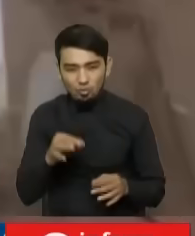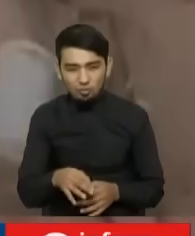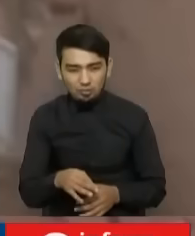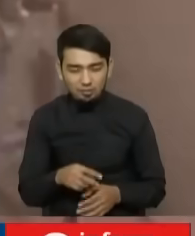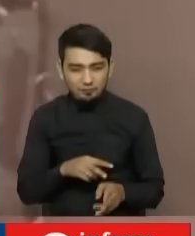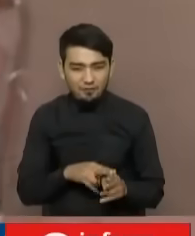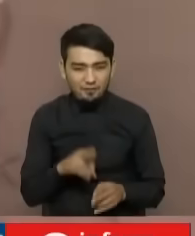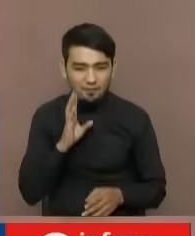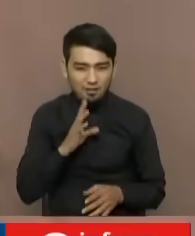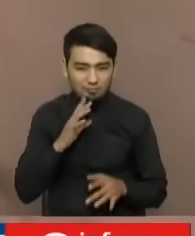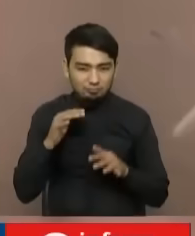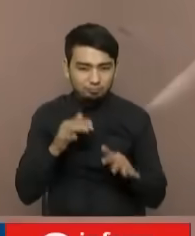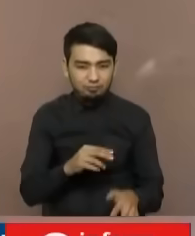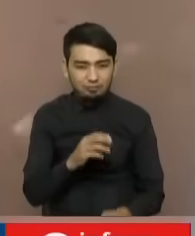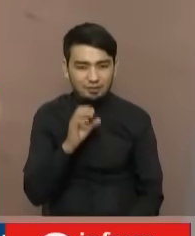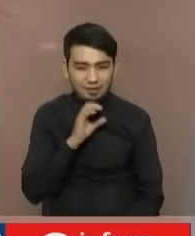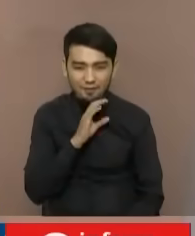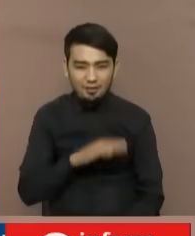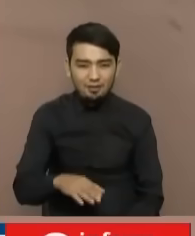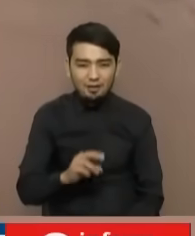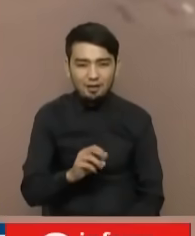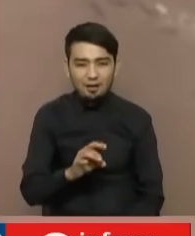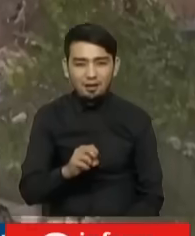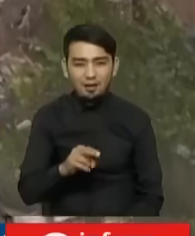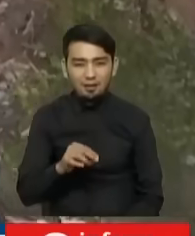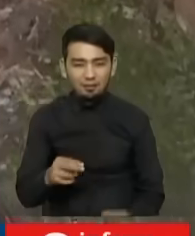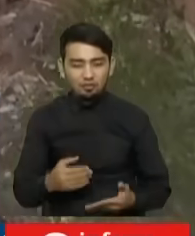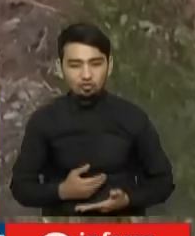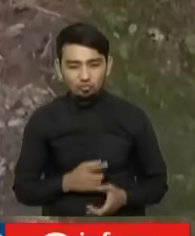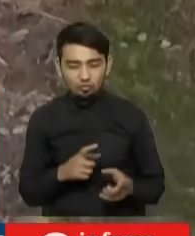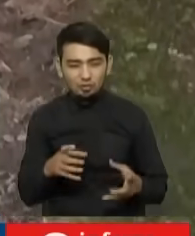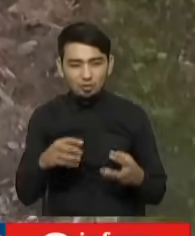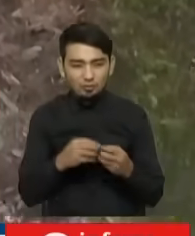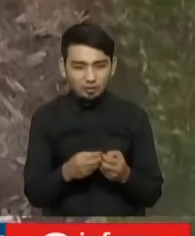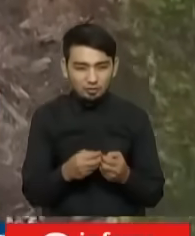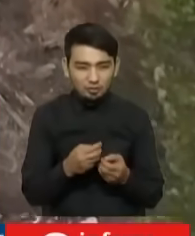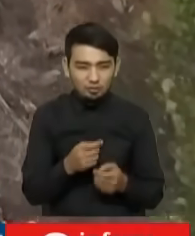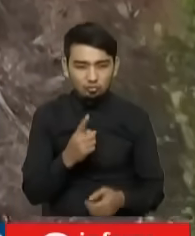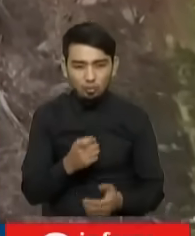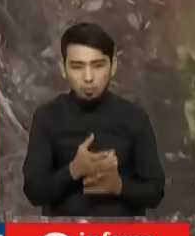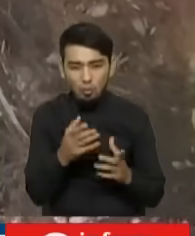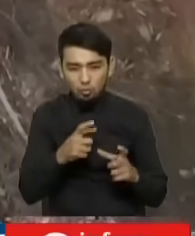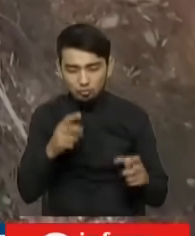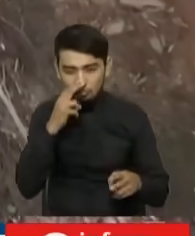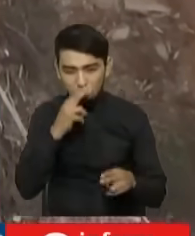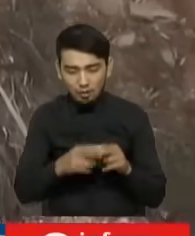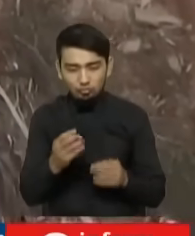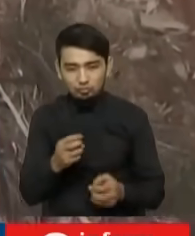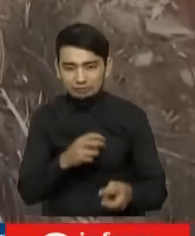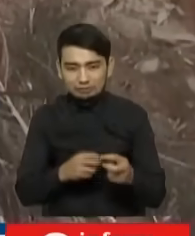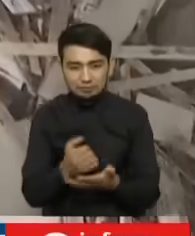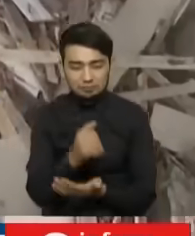залал келген солтүстік Каролин тұрғындары екен. Шетелдік басылымдардағы деректерге сүйенсек, бүгінде жүздеген адам үстісі жоғалып әлі